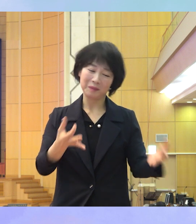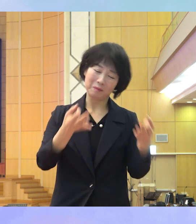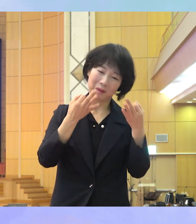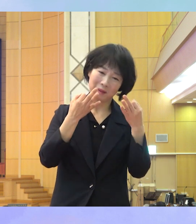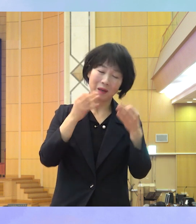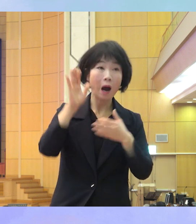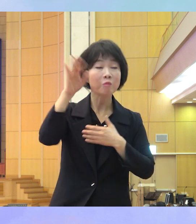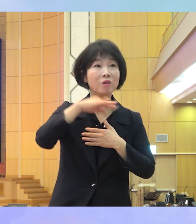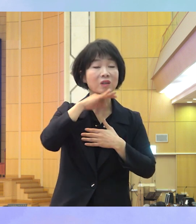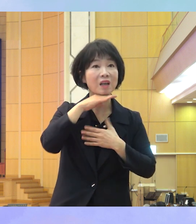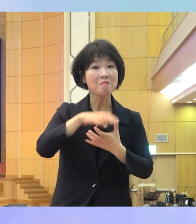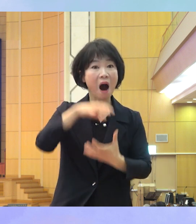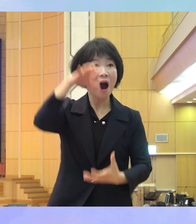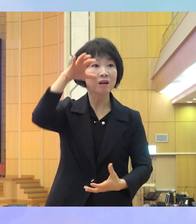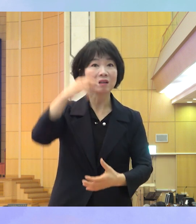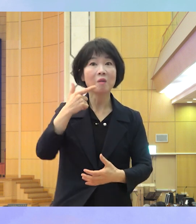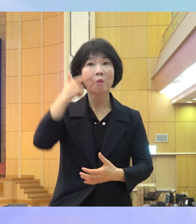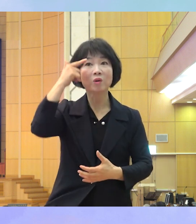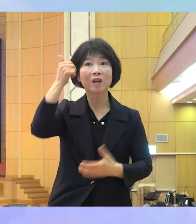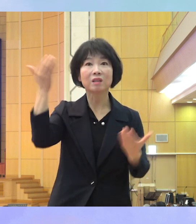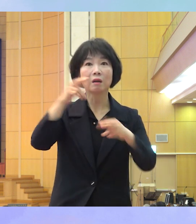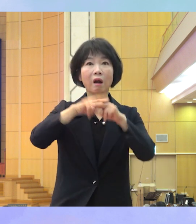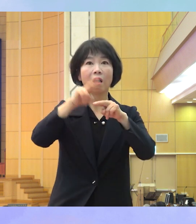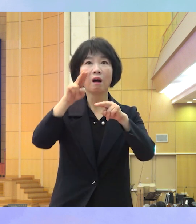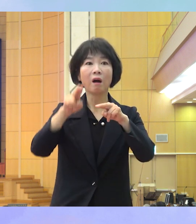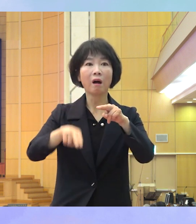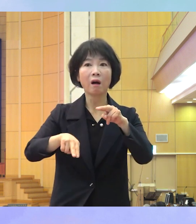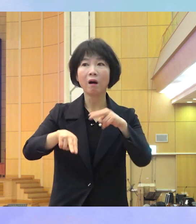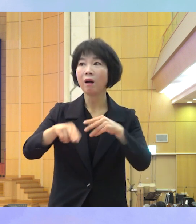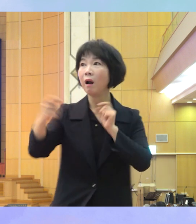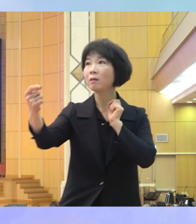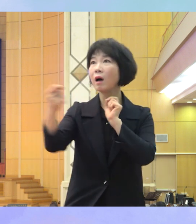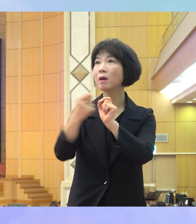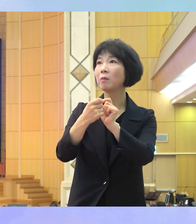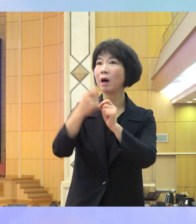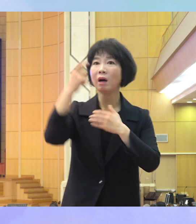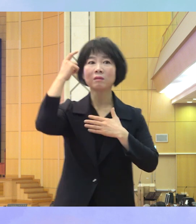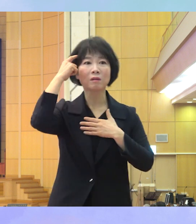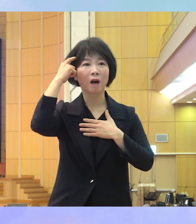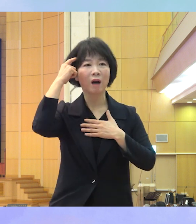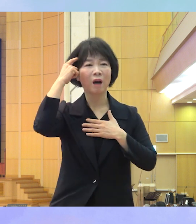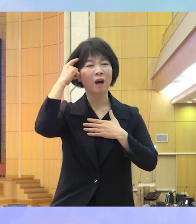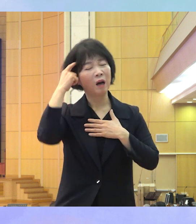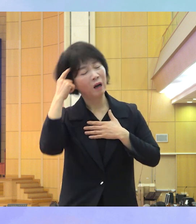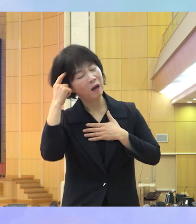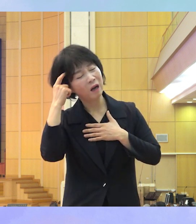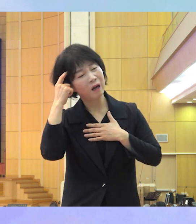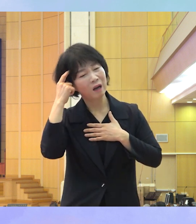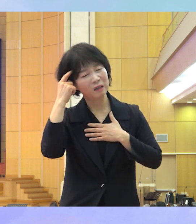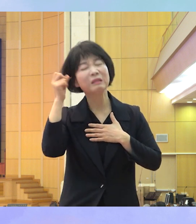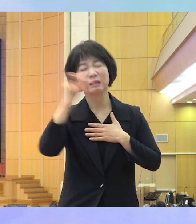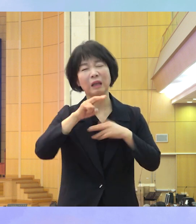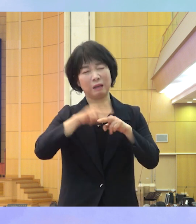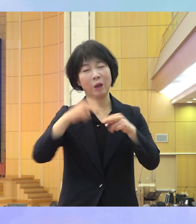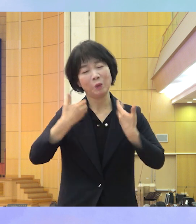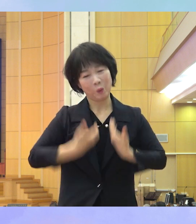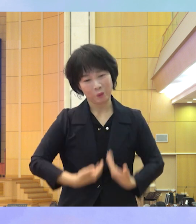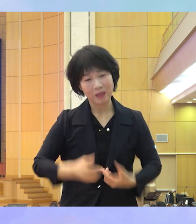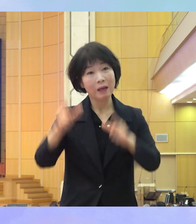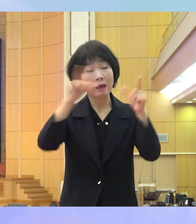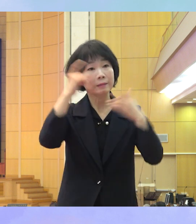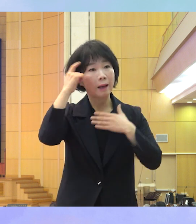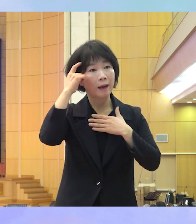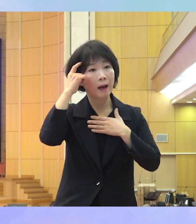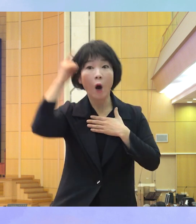목회 끝날 때도 됐는데 이제 은퇴해서 조용히 살지, 이런